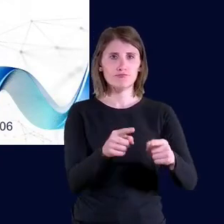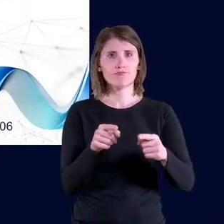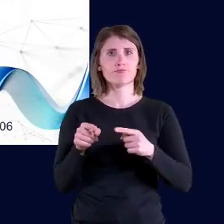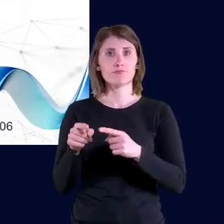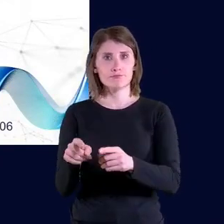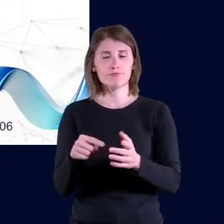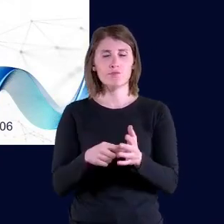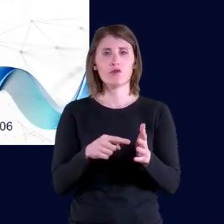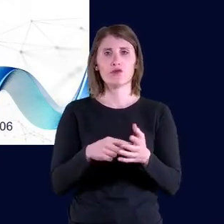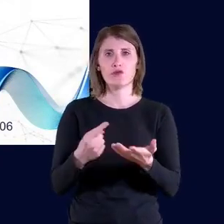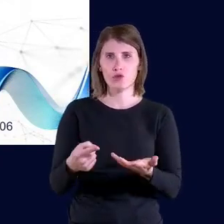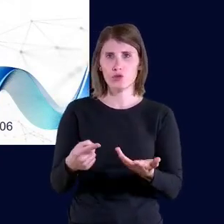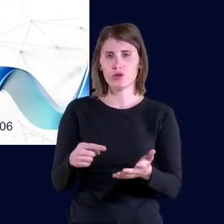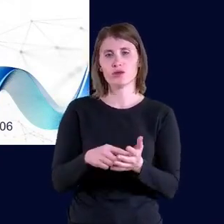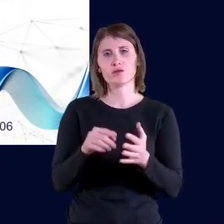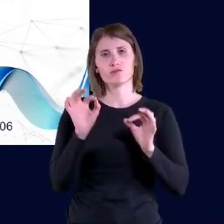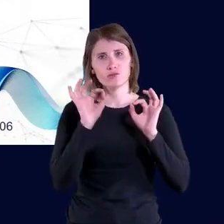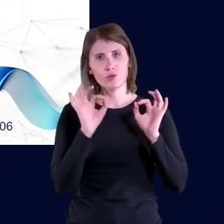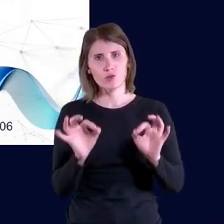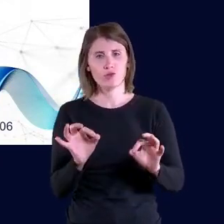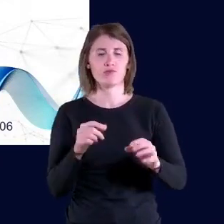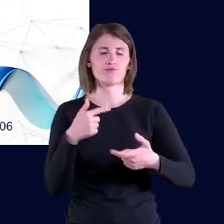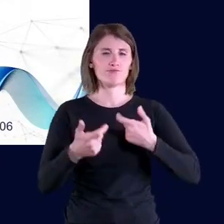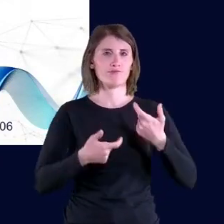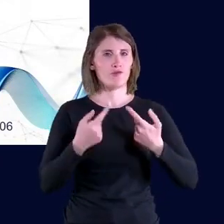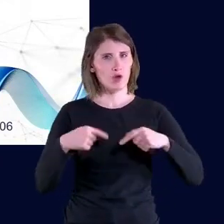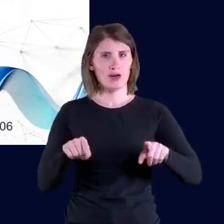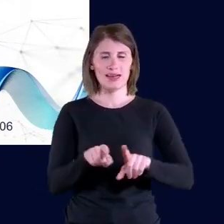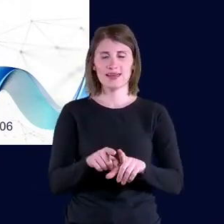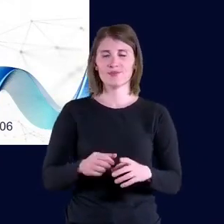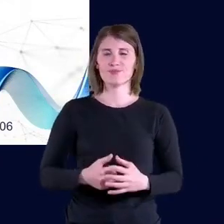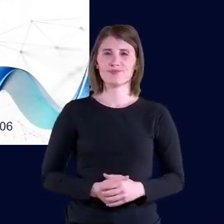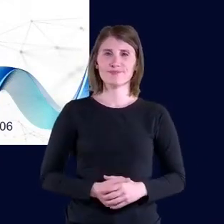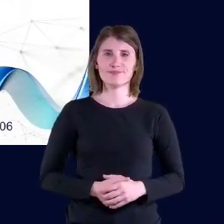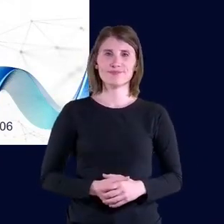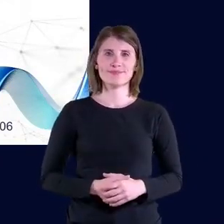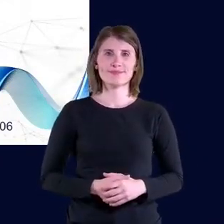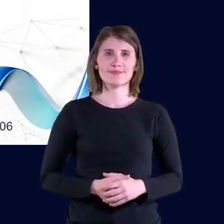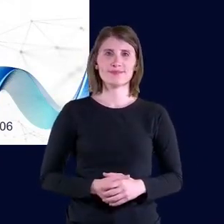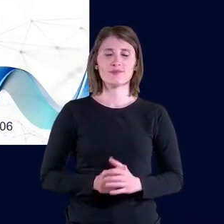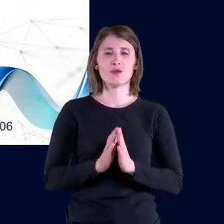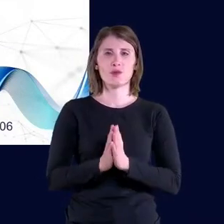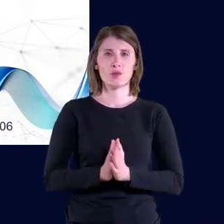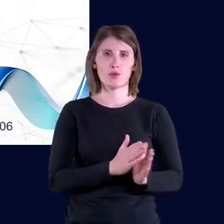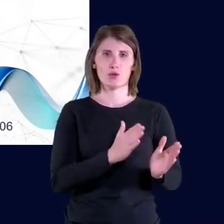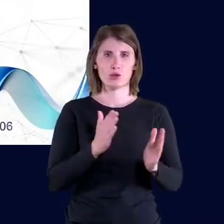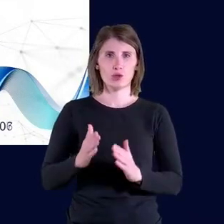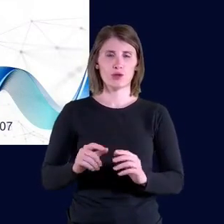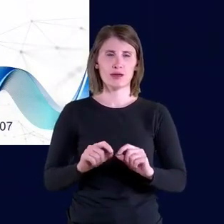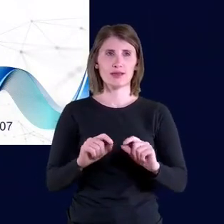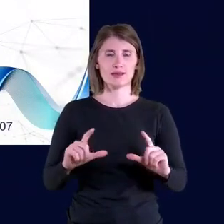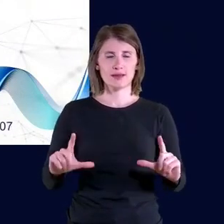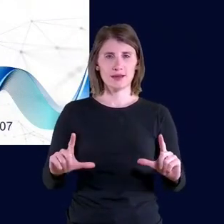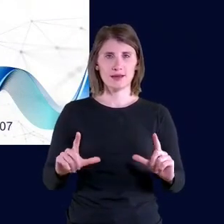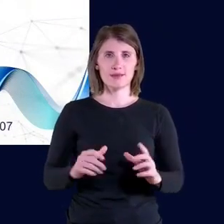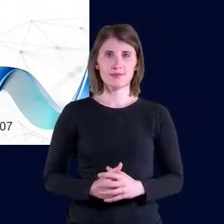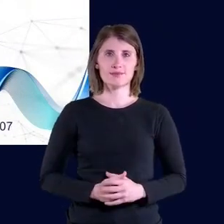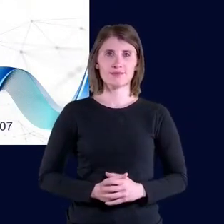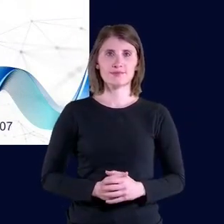zostają odpowiednią obsłużone Poproszę o kolejny slajd